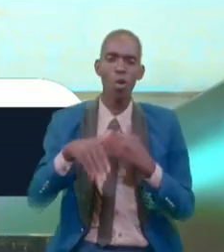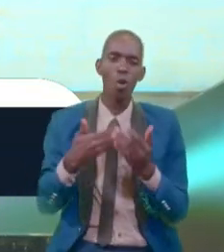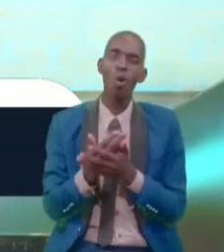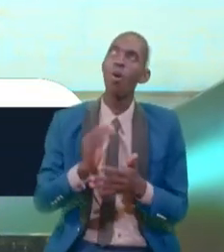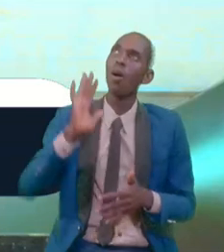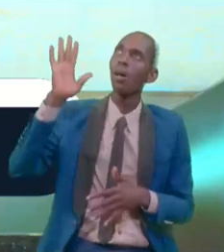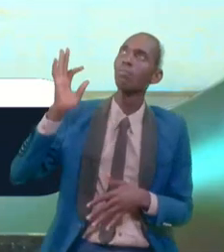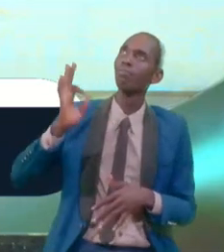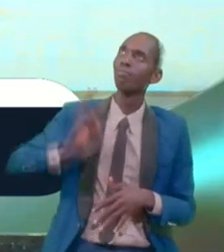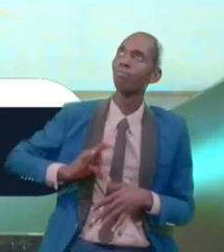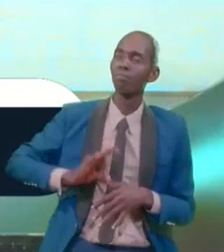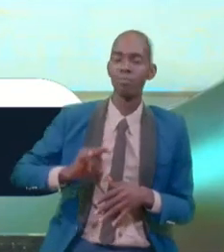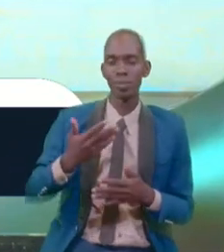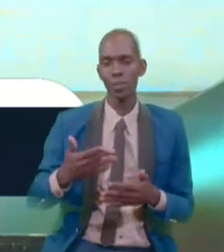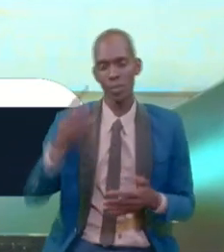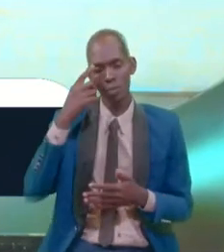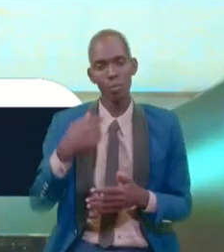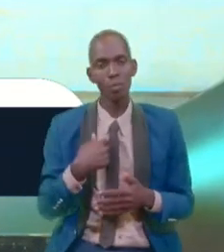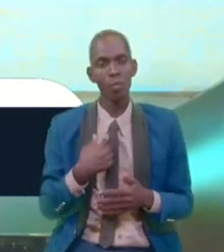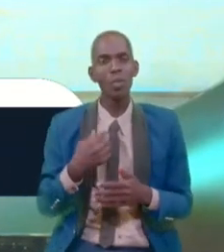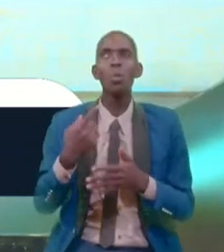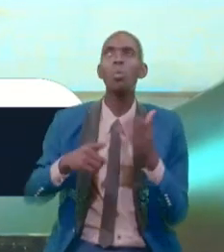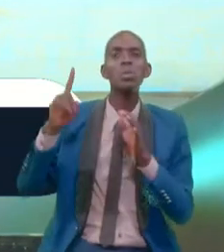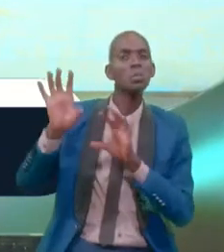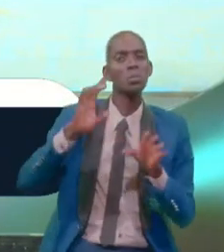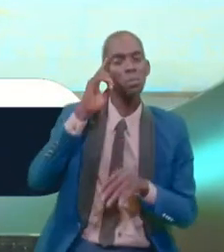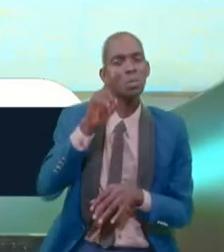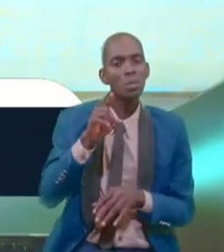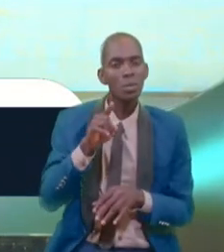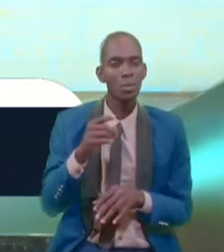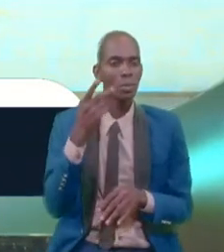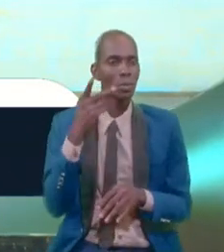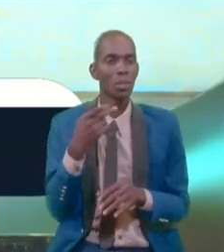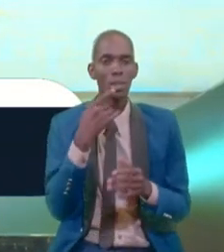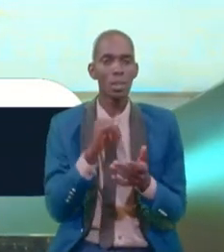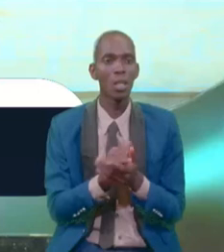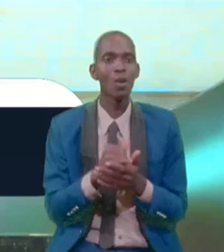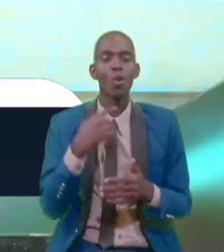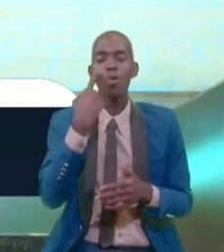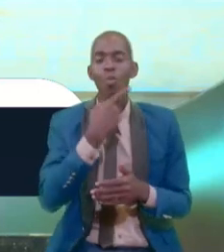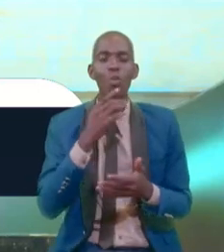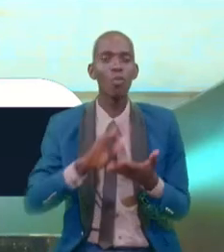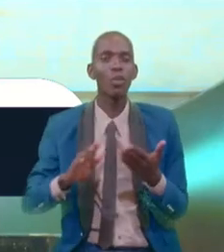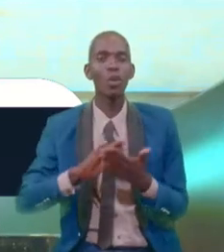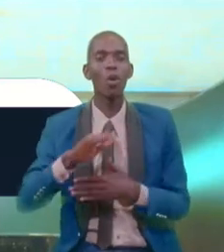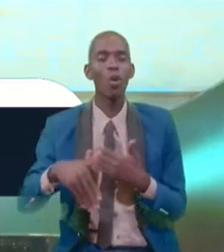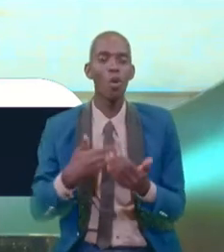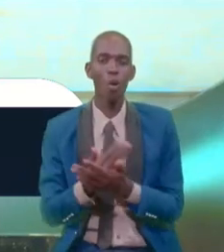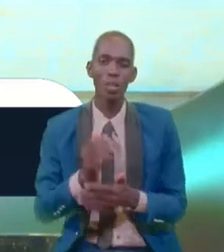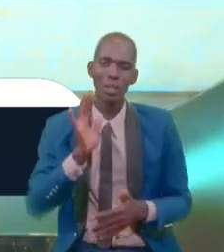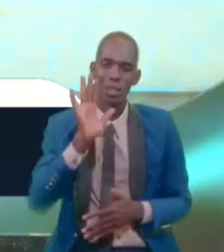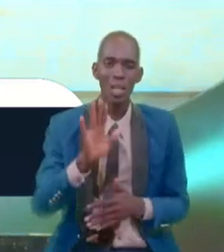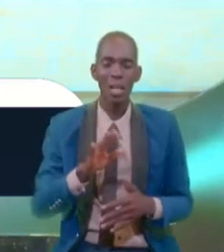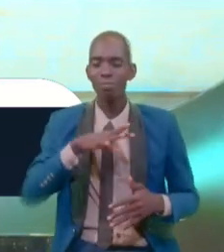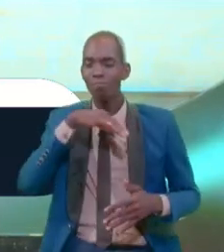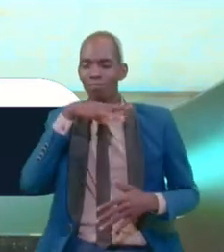ses bienfaits, car il t'a fait, c'est lui qui pardonne toutes tes iniquités. Par l'autorité de la parole